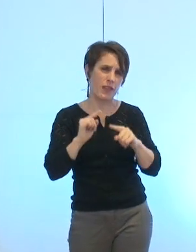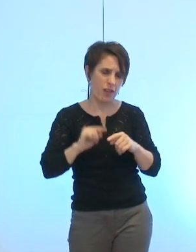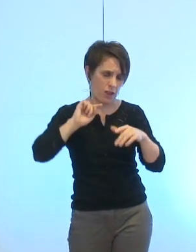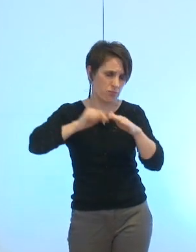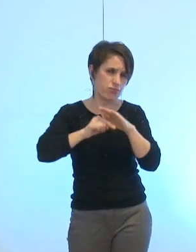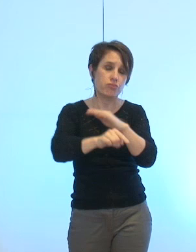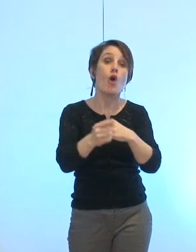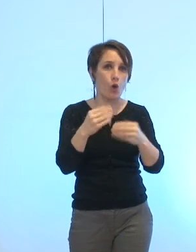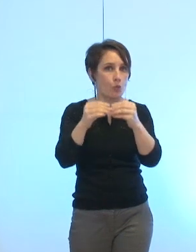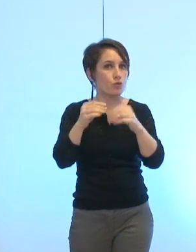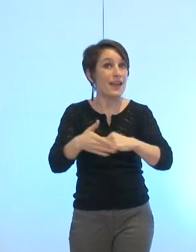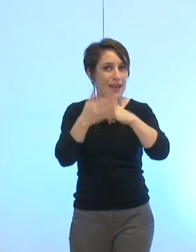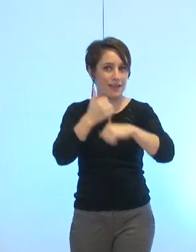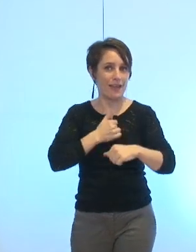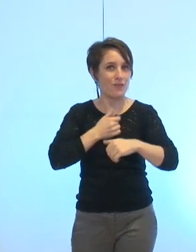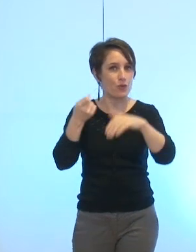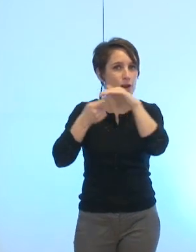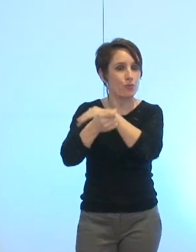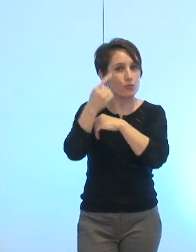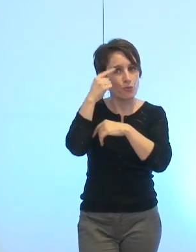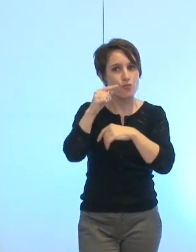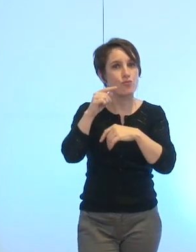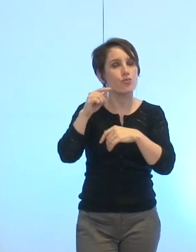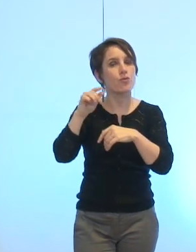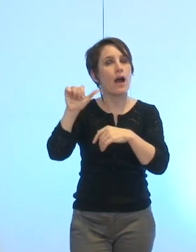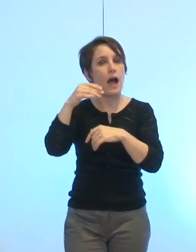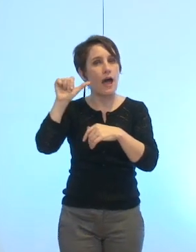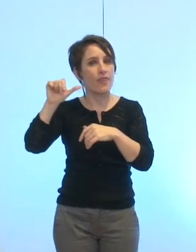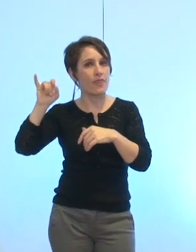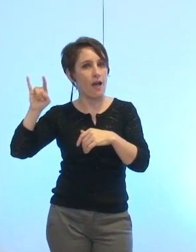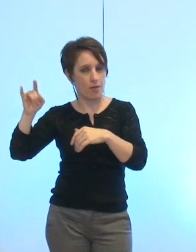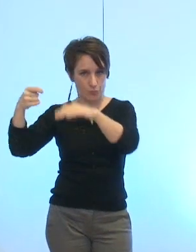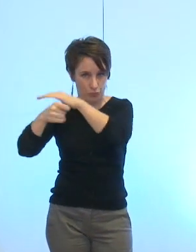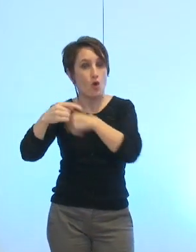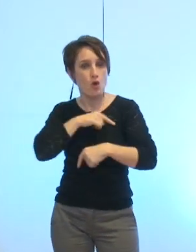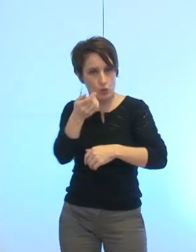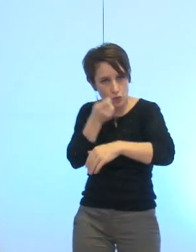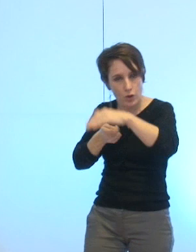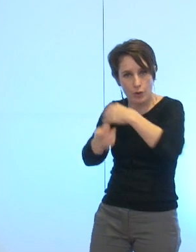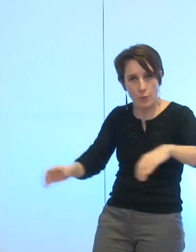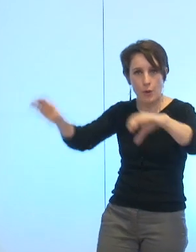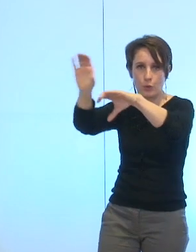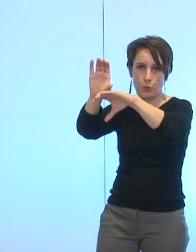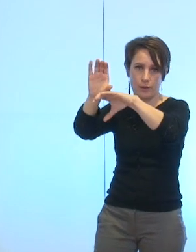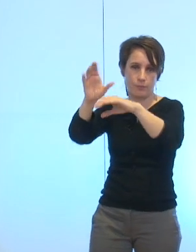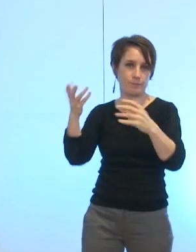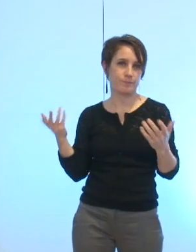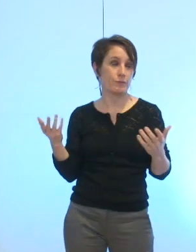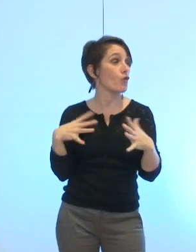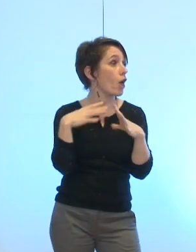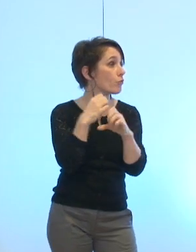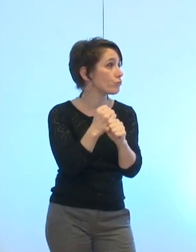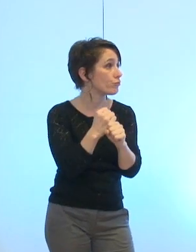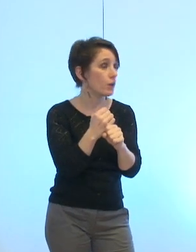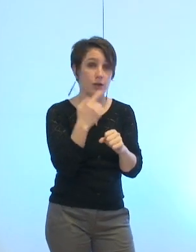aides individuelles qui s'ajoutent aux aides de l'ANA et quand on respecte les plafonds voilà pour résumer nous allons donc plus